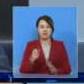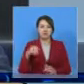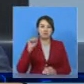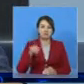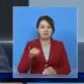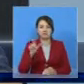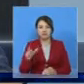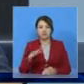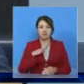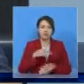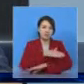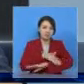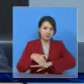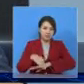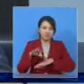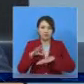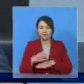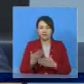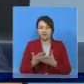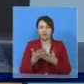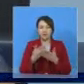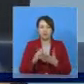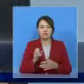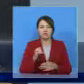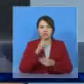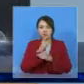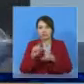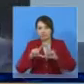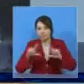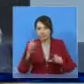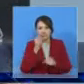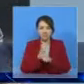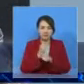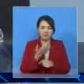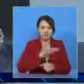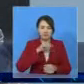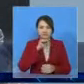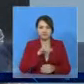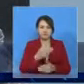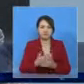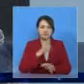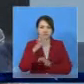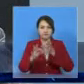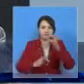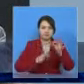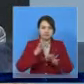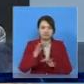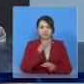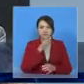человек прошли через эти границы. На санитарно-карантинных пунктах работают наши специалисты в круглосуточном